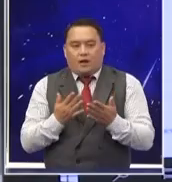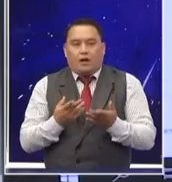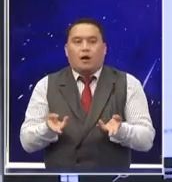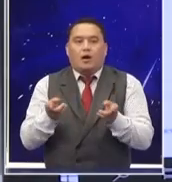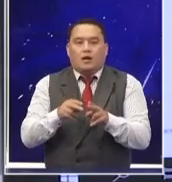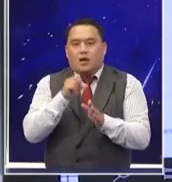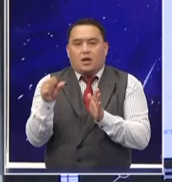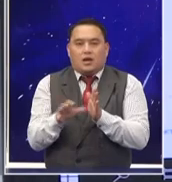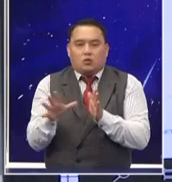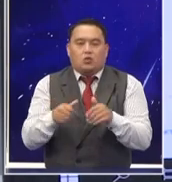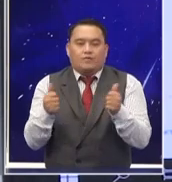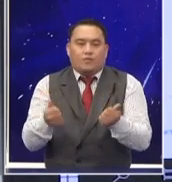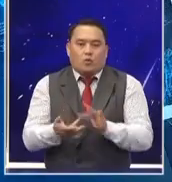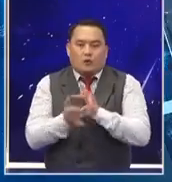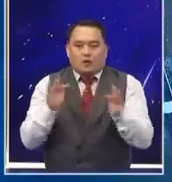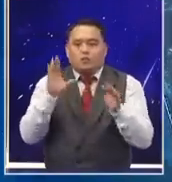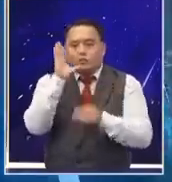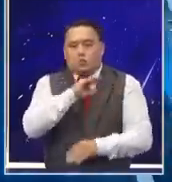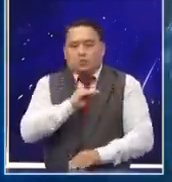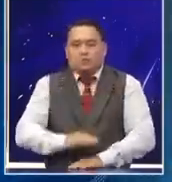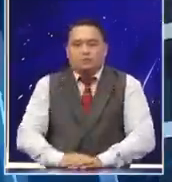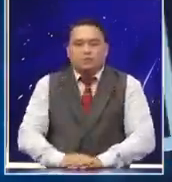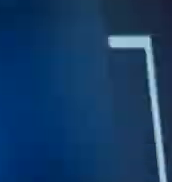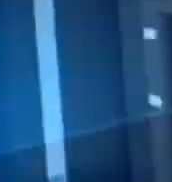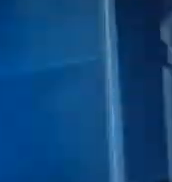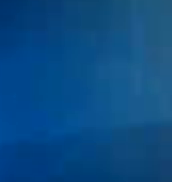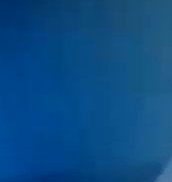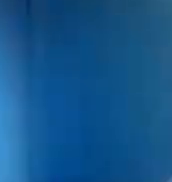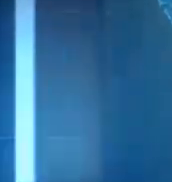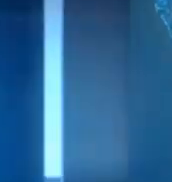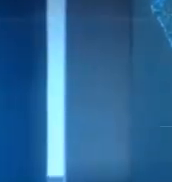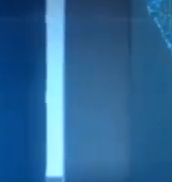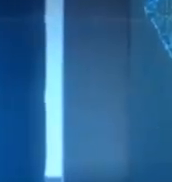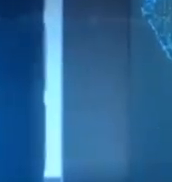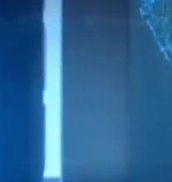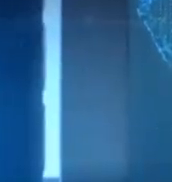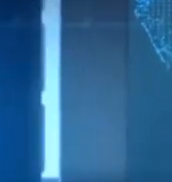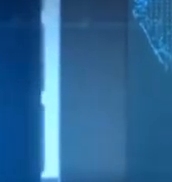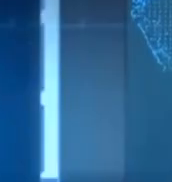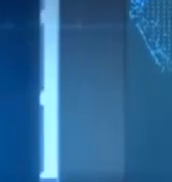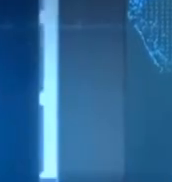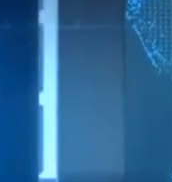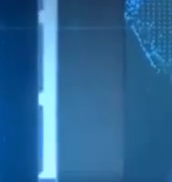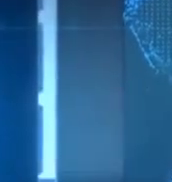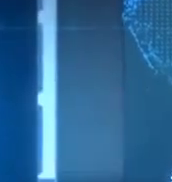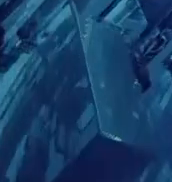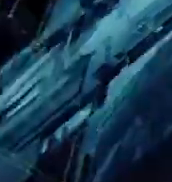Қалғаны электронды түрде жүзеге асады. Меруерт Қыдырбайқызы, Нұржан Мұқанов, Жетісу телеарнасы.